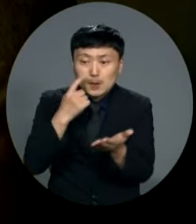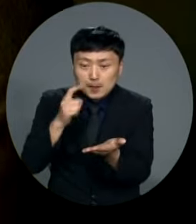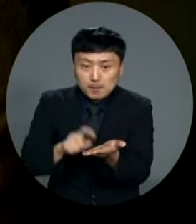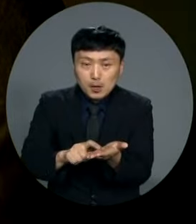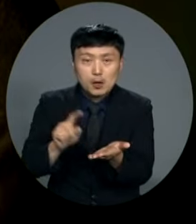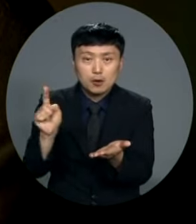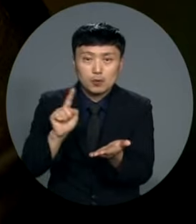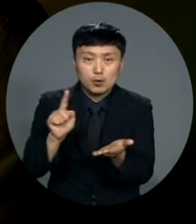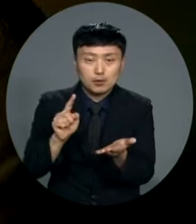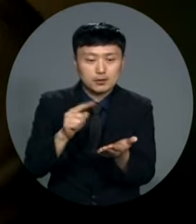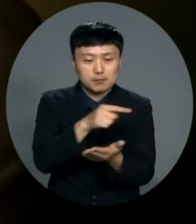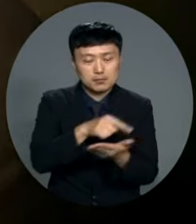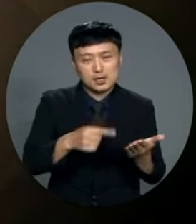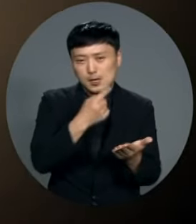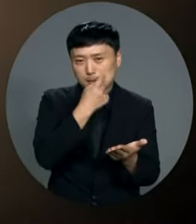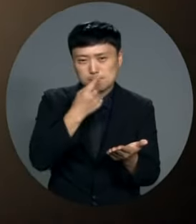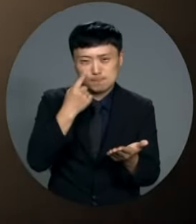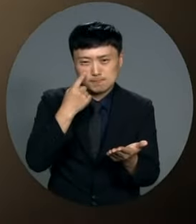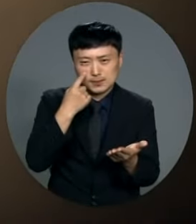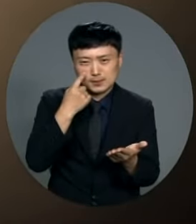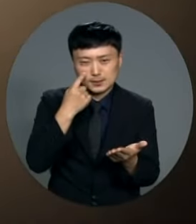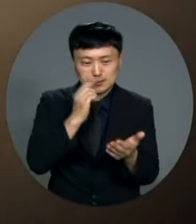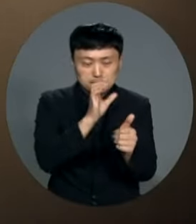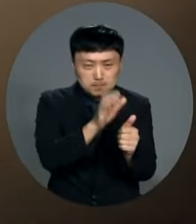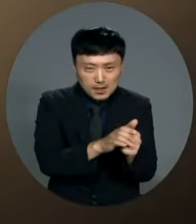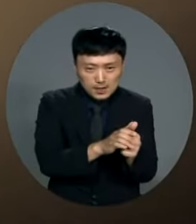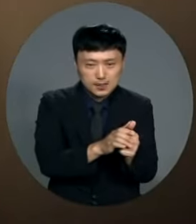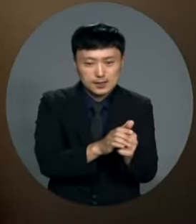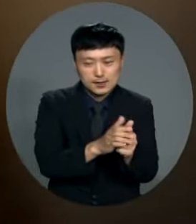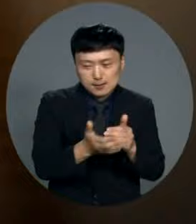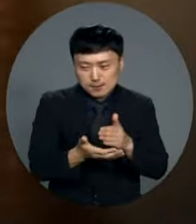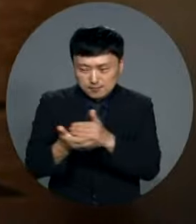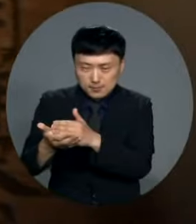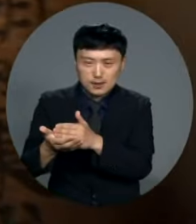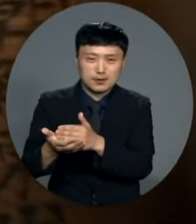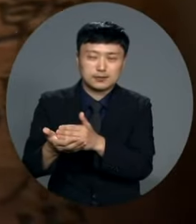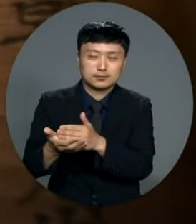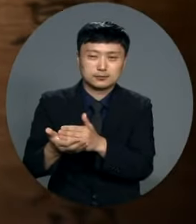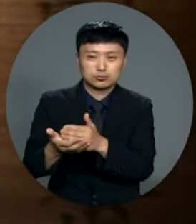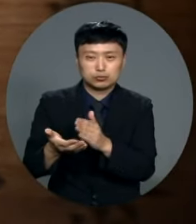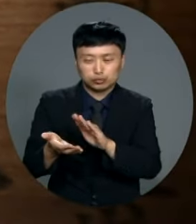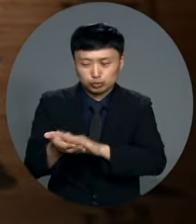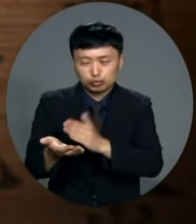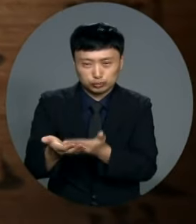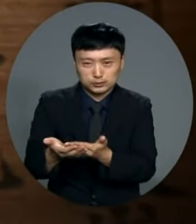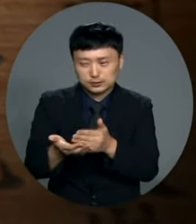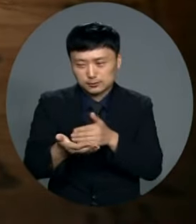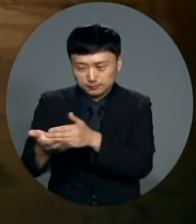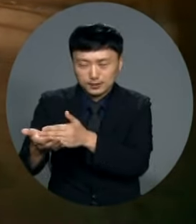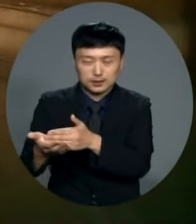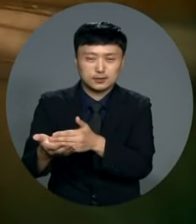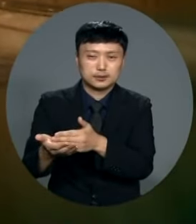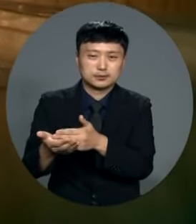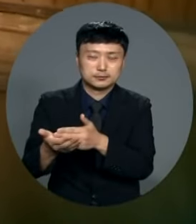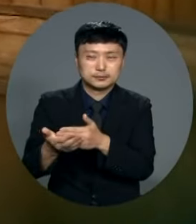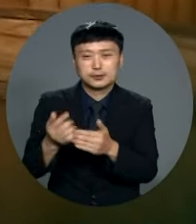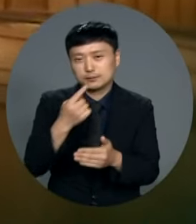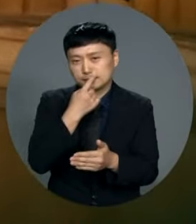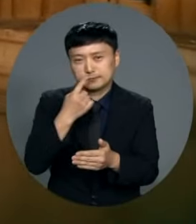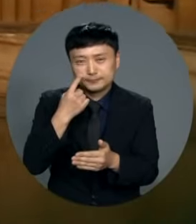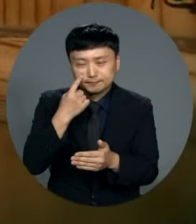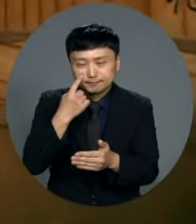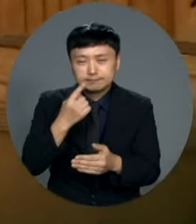향해 피해자에게만 입증책임을 묻는 태도에 대해 수정을 요구할 수 있는 갑진 자료가 될